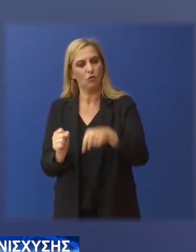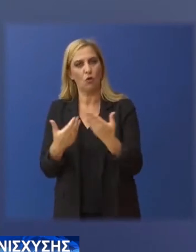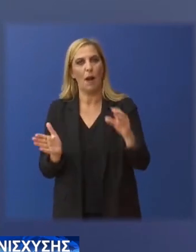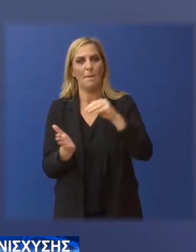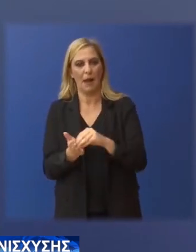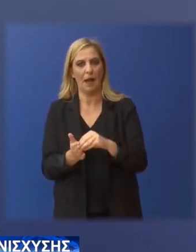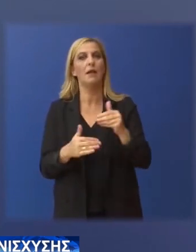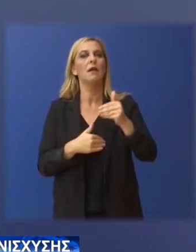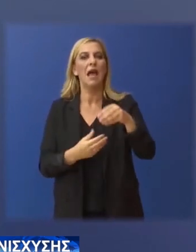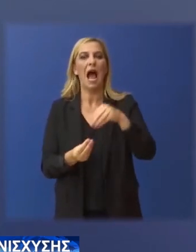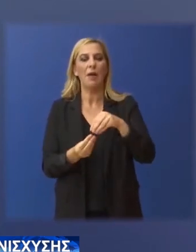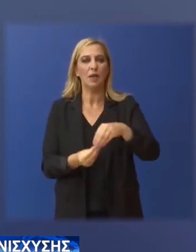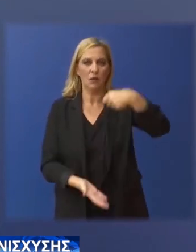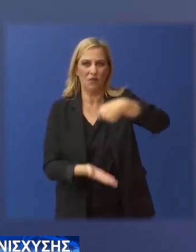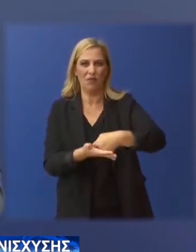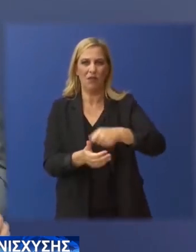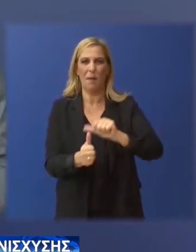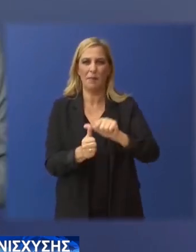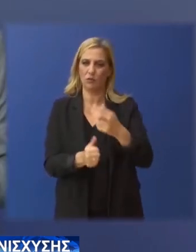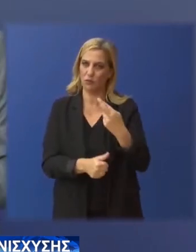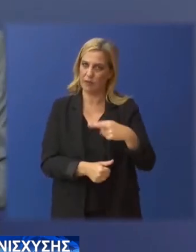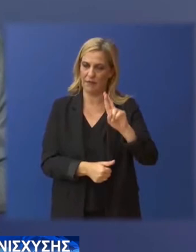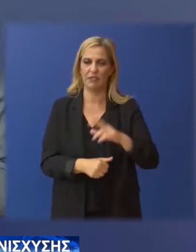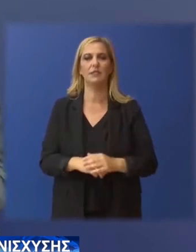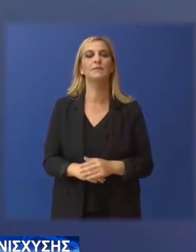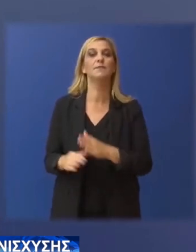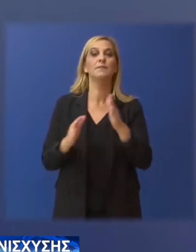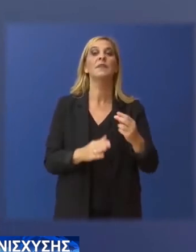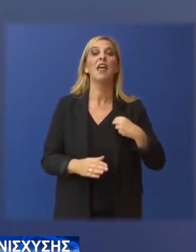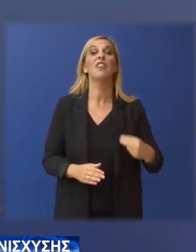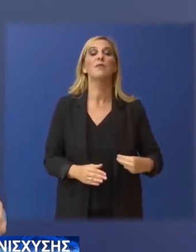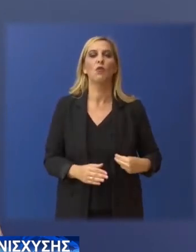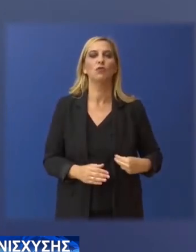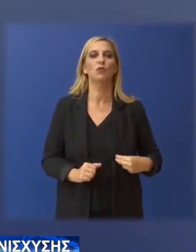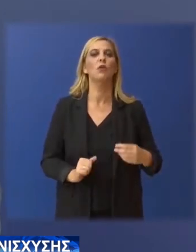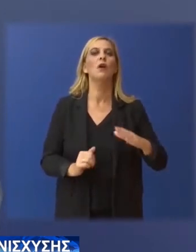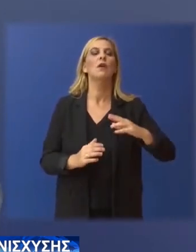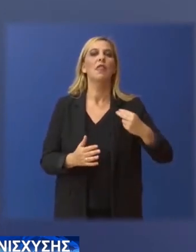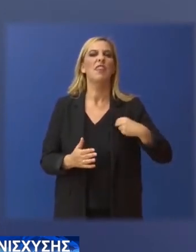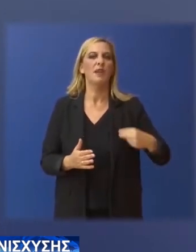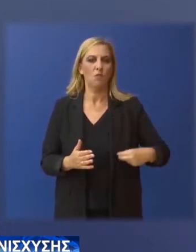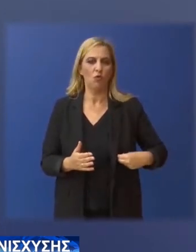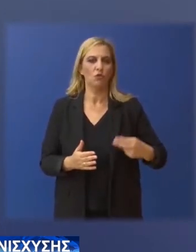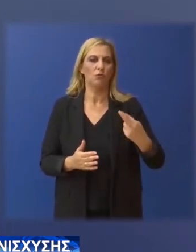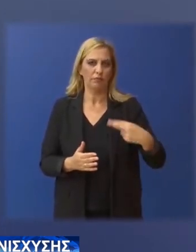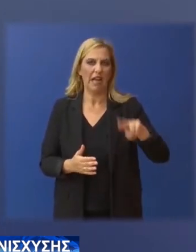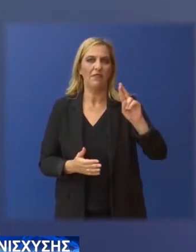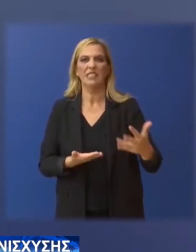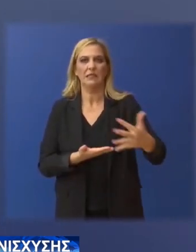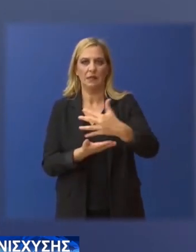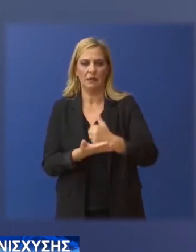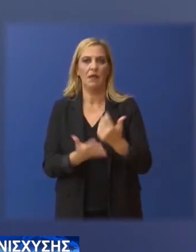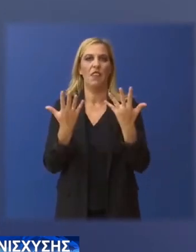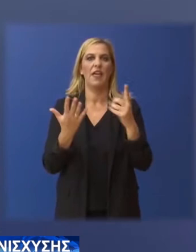του κατώτατου μισθού από τον Απρίλιο. Για το δημόσιο τομέα, αυξάνονται οι αμοιβές στον δημόσιο τομέα κατά